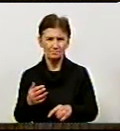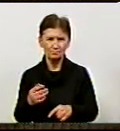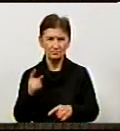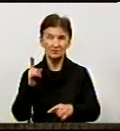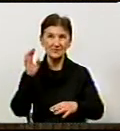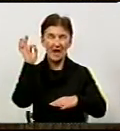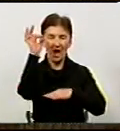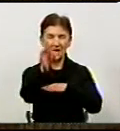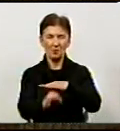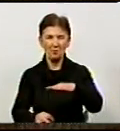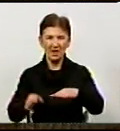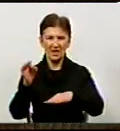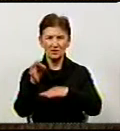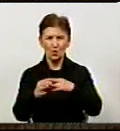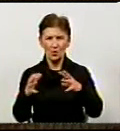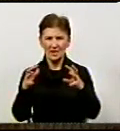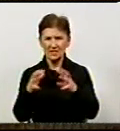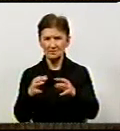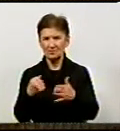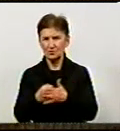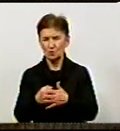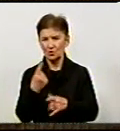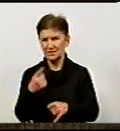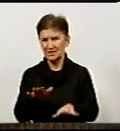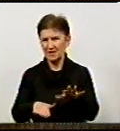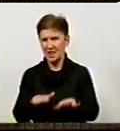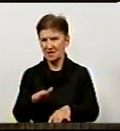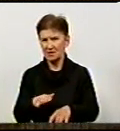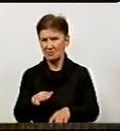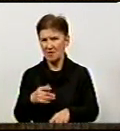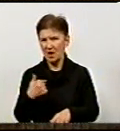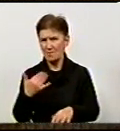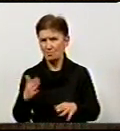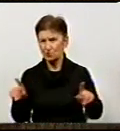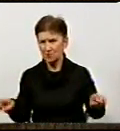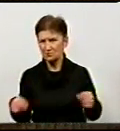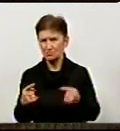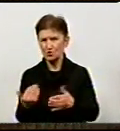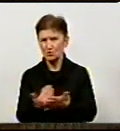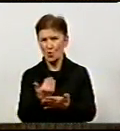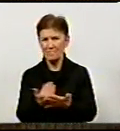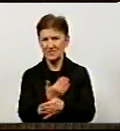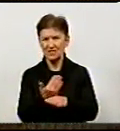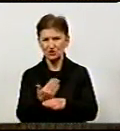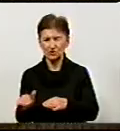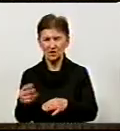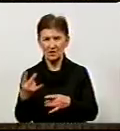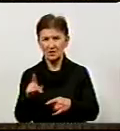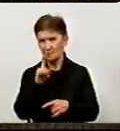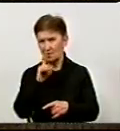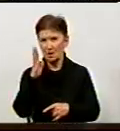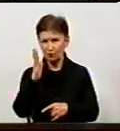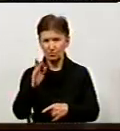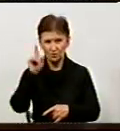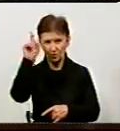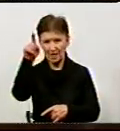Землі стоїть до 10 тисяч доларів за кілограм, а ми будемо створювати нові частини, які не потрібно доставляти, а вони вже будуть на